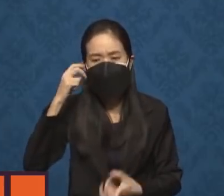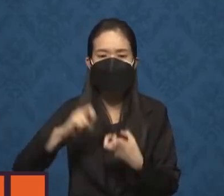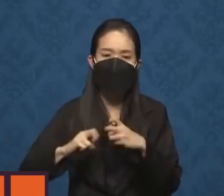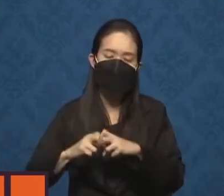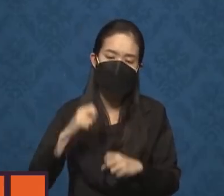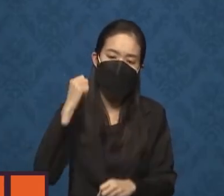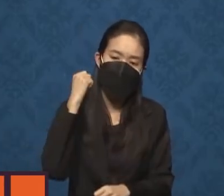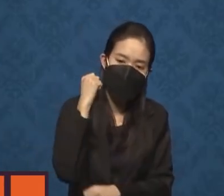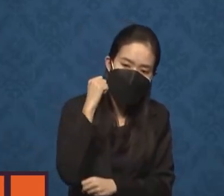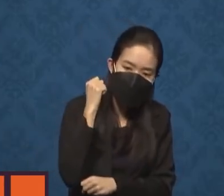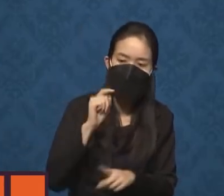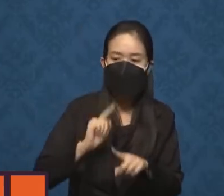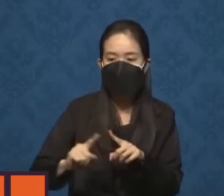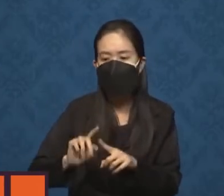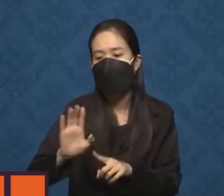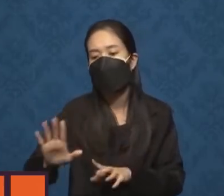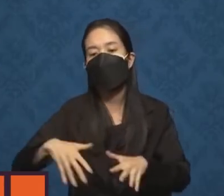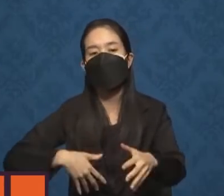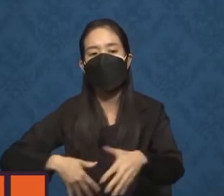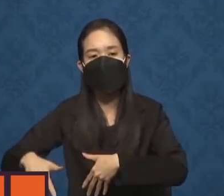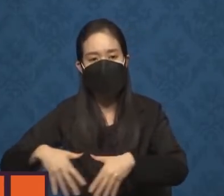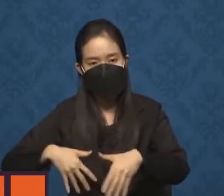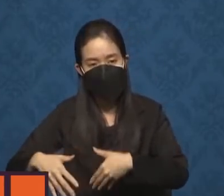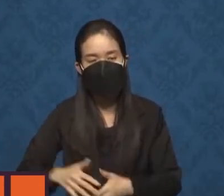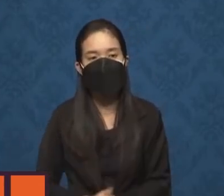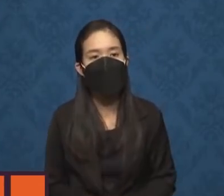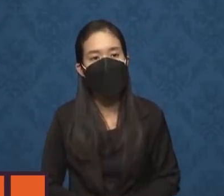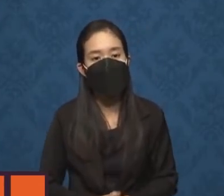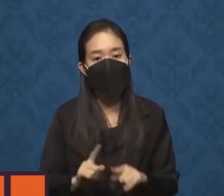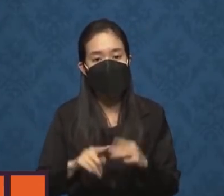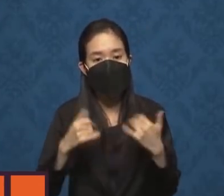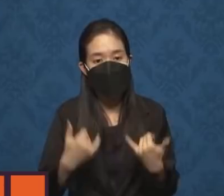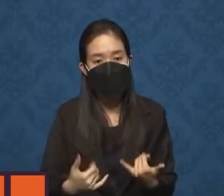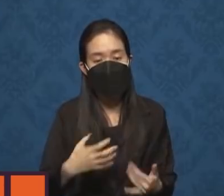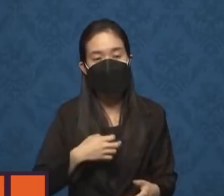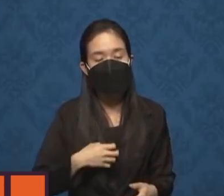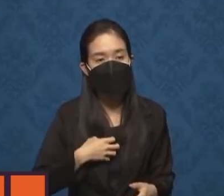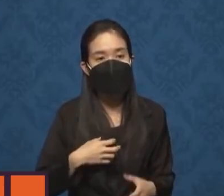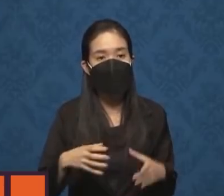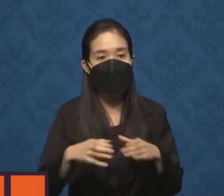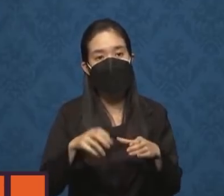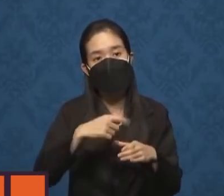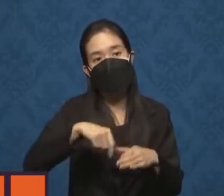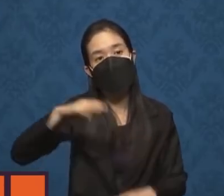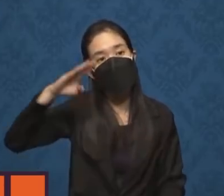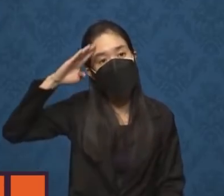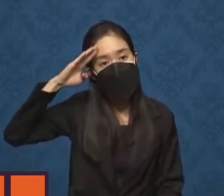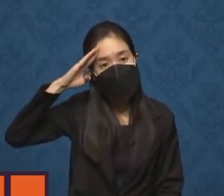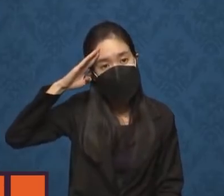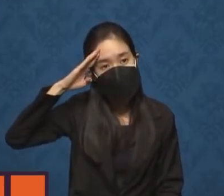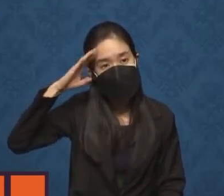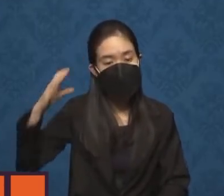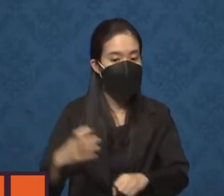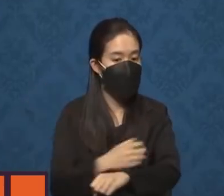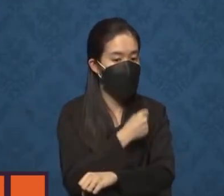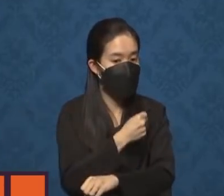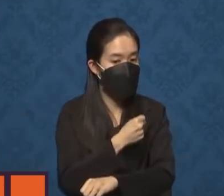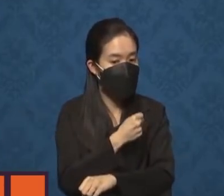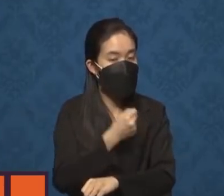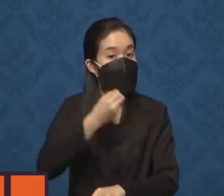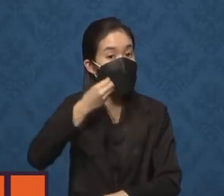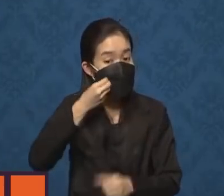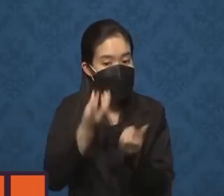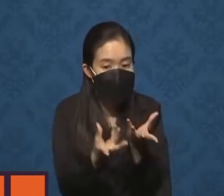หน้าคสชที่ให้ยกเว้นกฎหมายผังเมืองที่ปล่อยให้กองทัพเข้าไปแย่งยึดที่ดินชาว